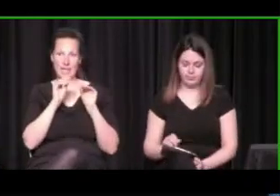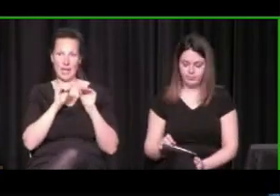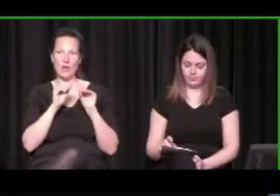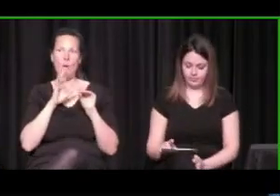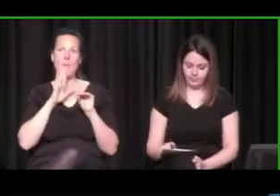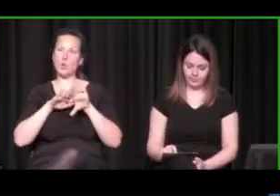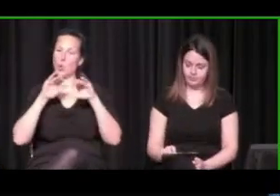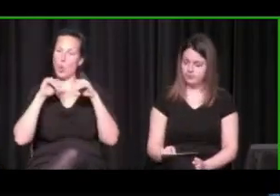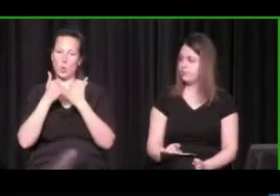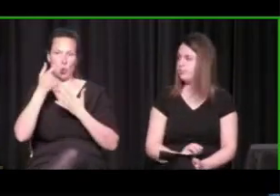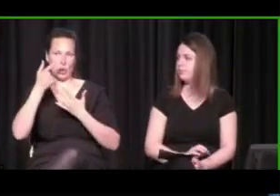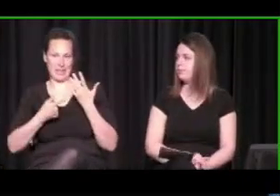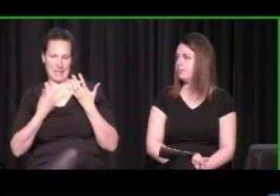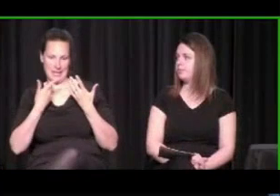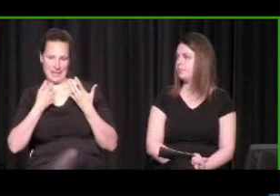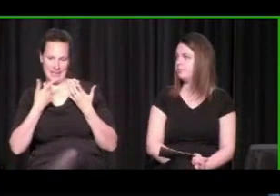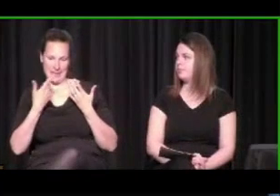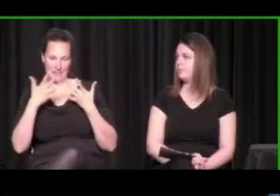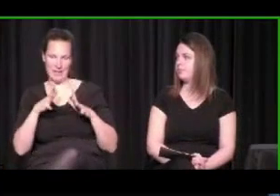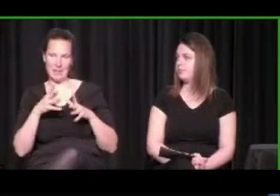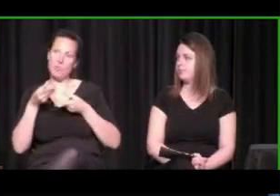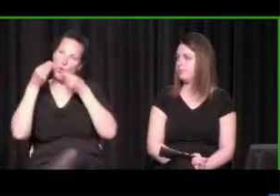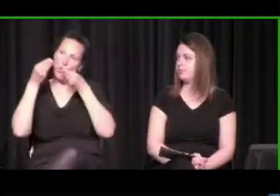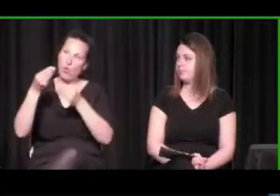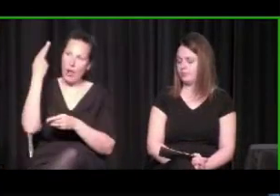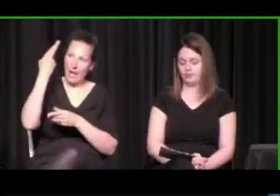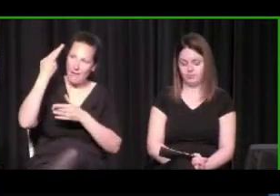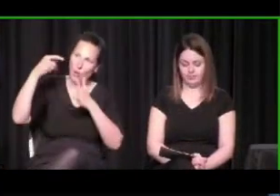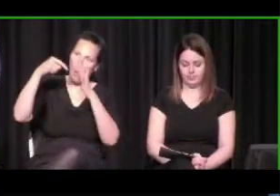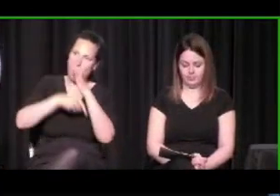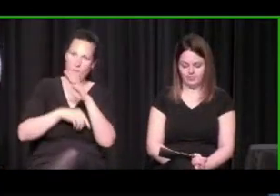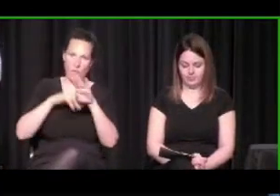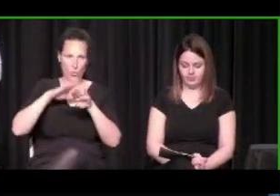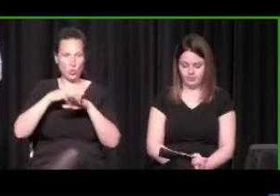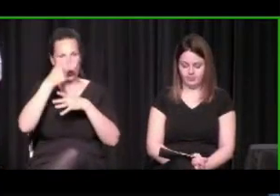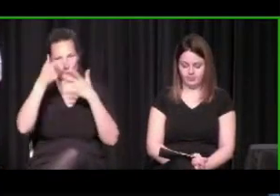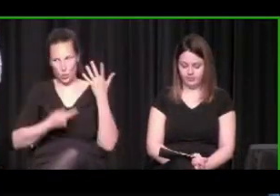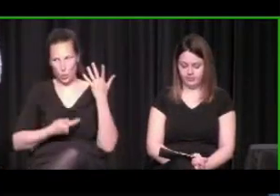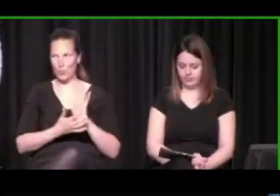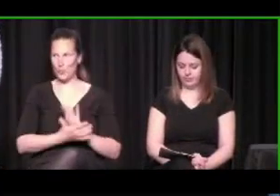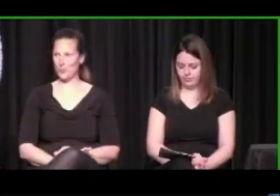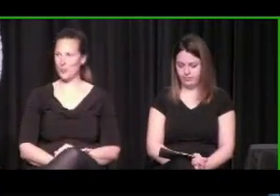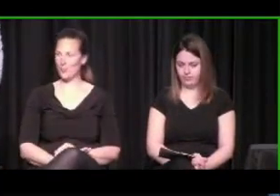reprend l'essentiel de mes propos, puis qui vous permet également peut-être de réfléchir, d'aller un peu plus loin là, sur cette